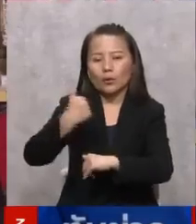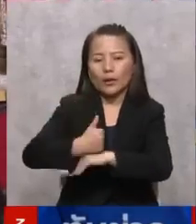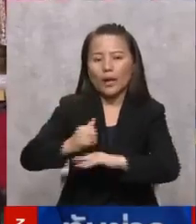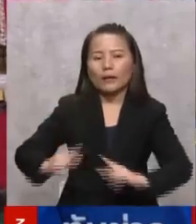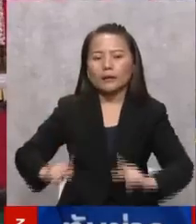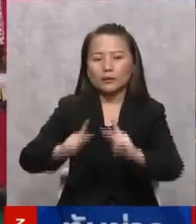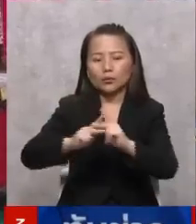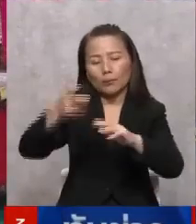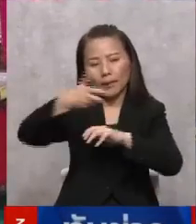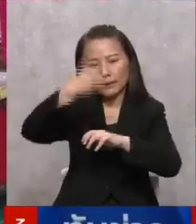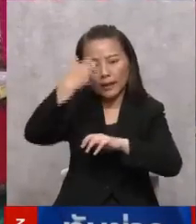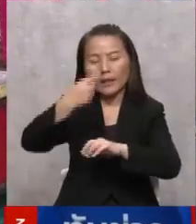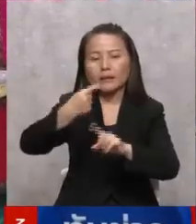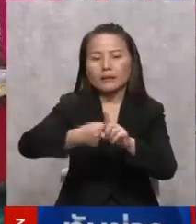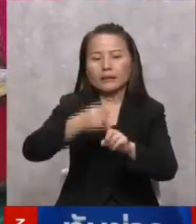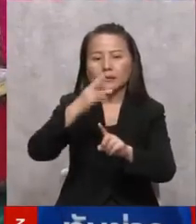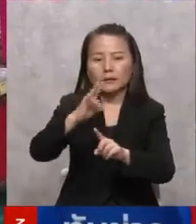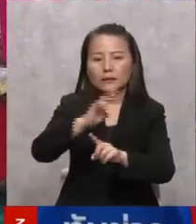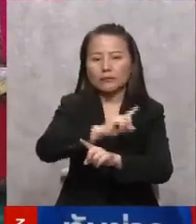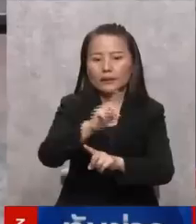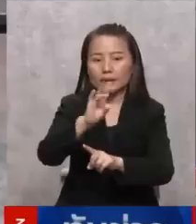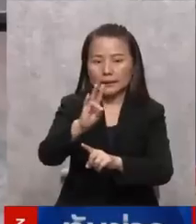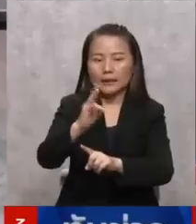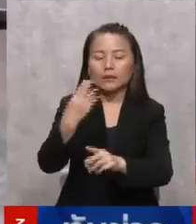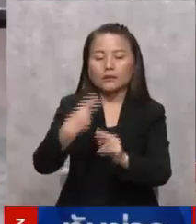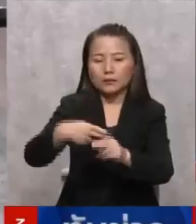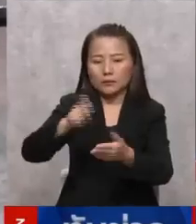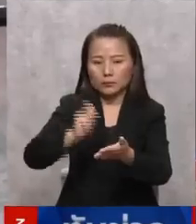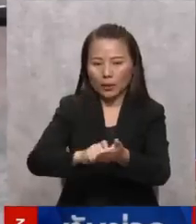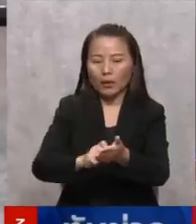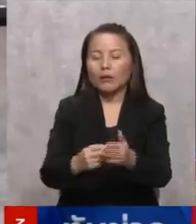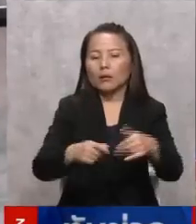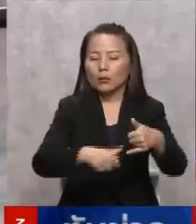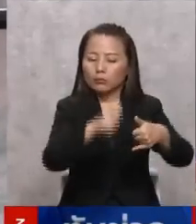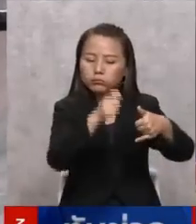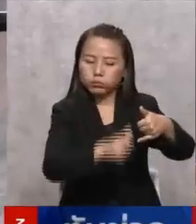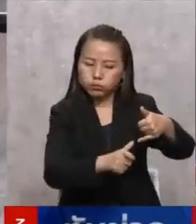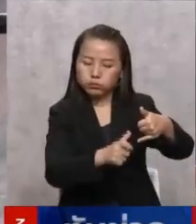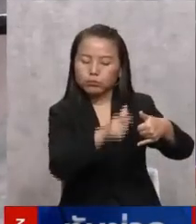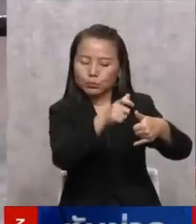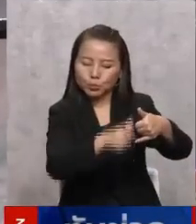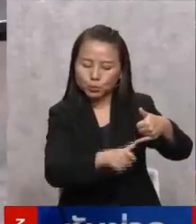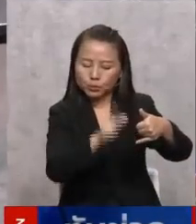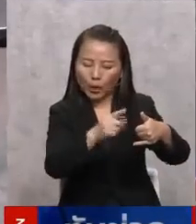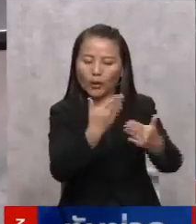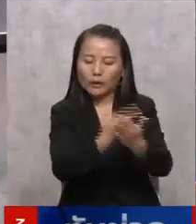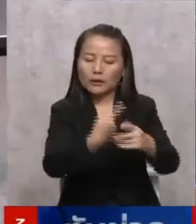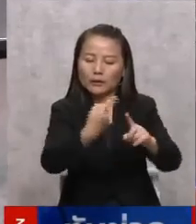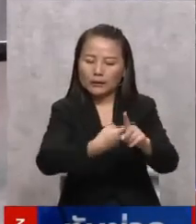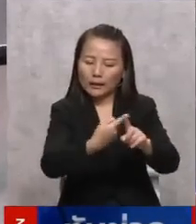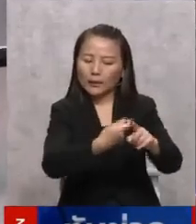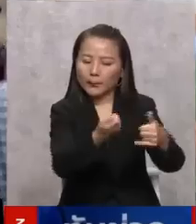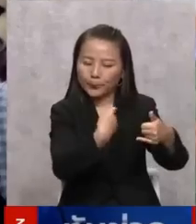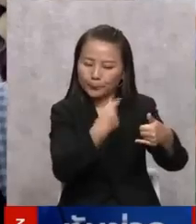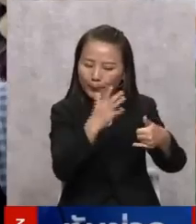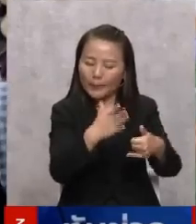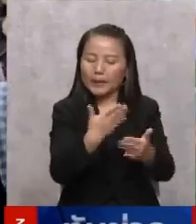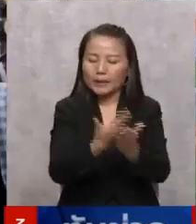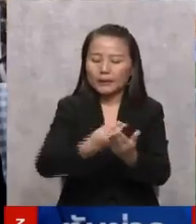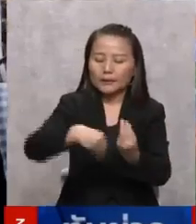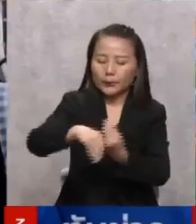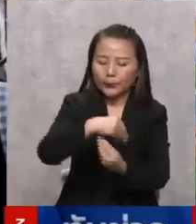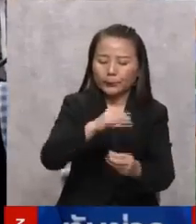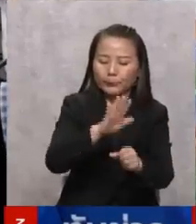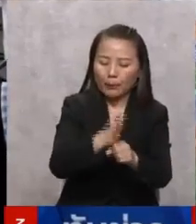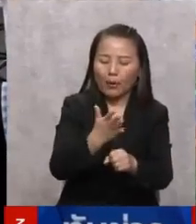การกระทรวงมหาดไทยเมื่อวันที่7กรกฎาคมที่ผ่านมาเปลี่ยนแปลงคุณสมบัติต้องเป็นผู้ไม่มีรายได้หรือรายได้ไม่เพียงพอแก่การยังชีพ